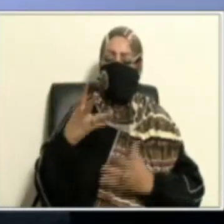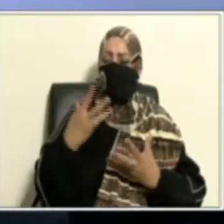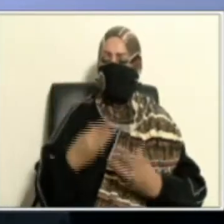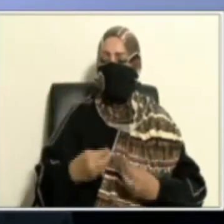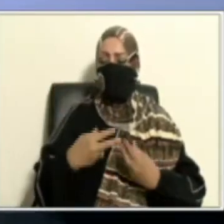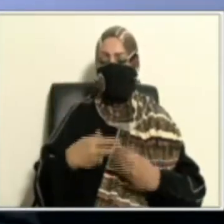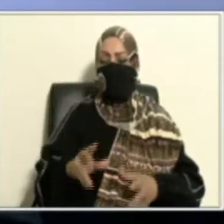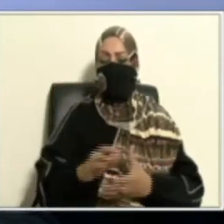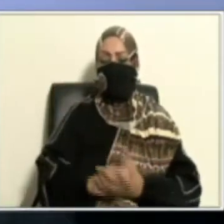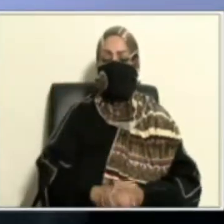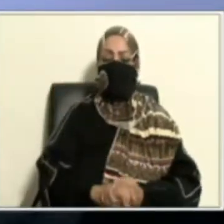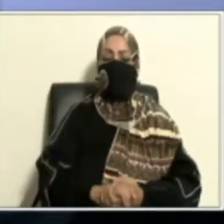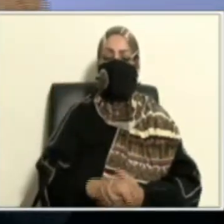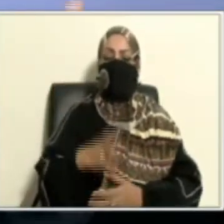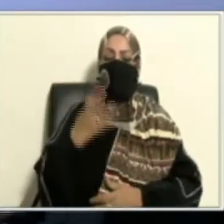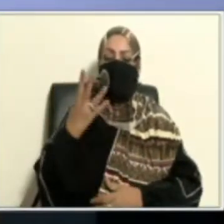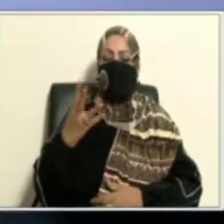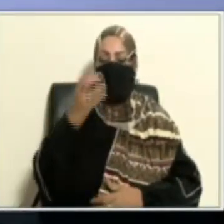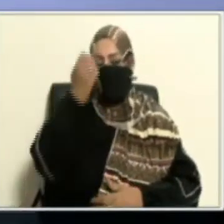الآن مباني وفلل